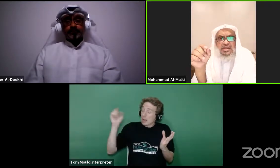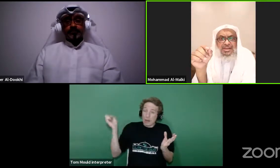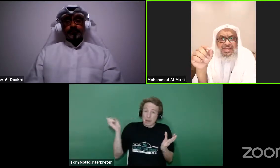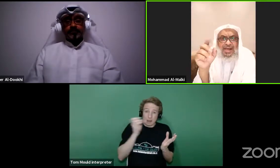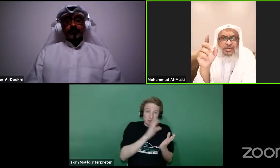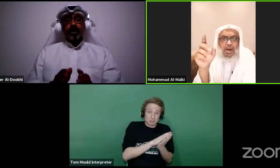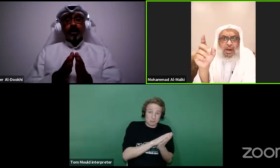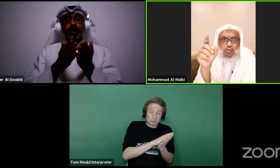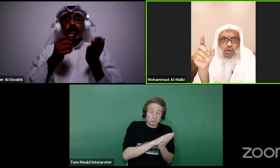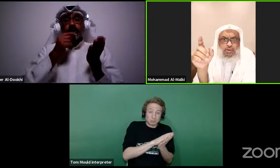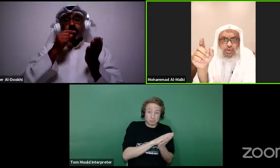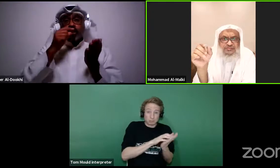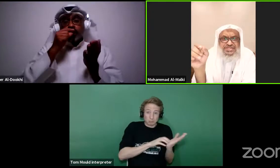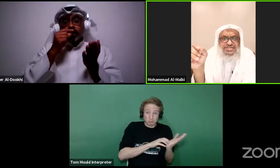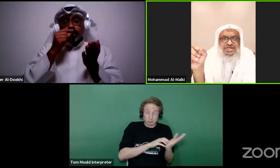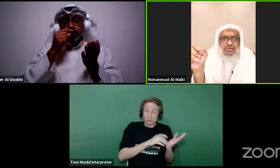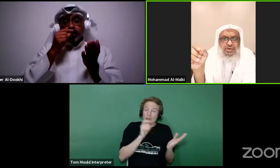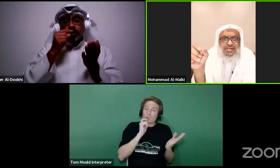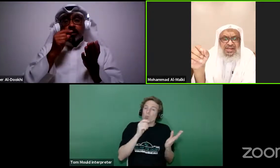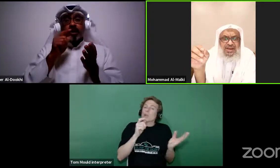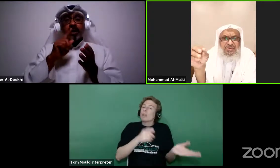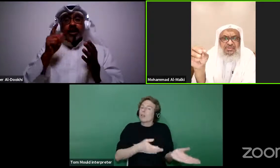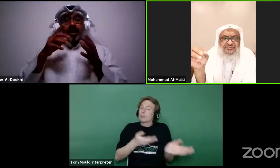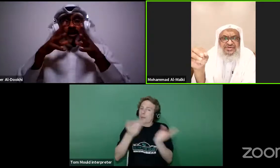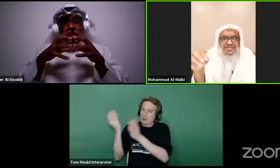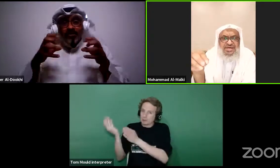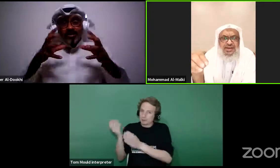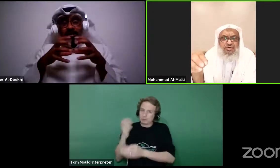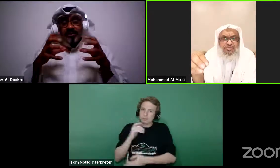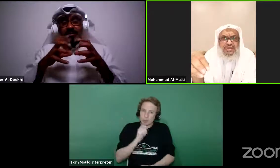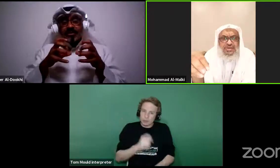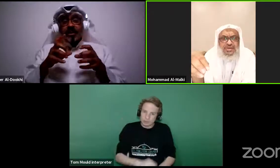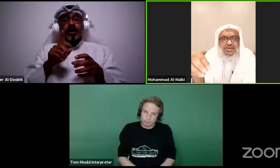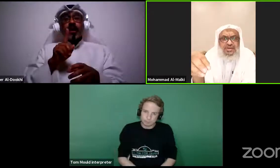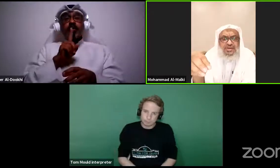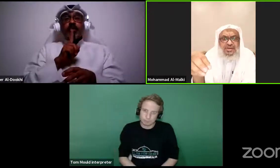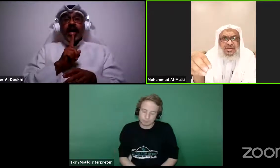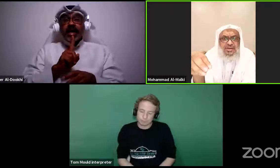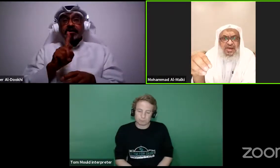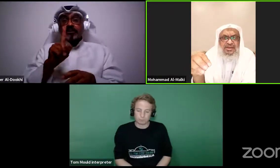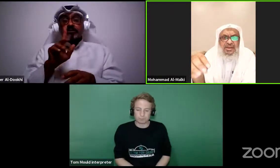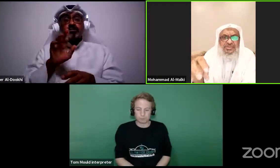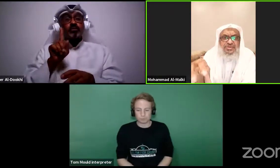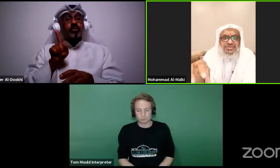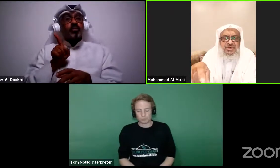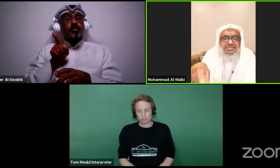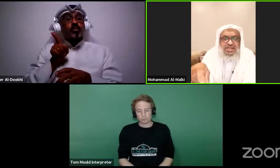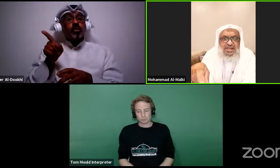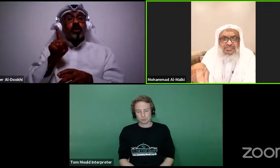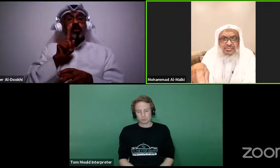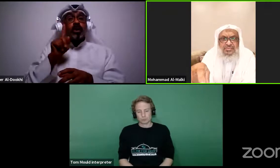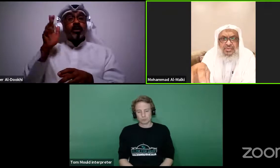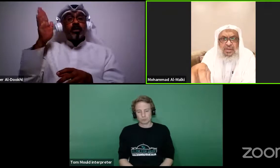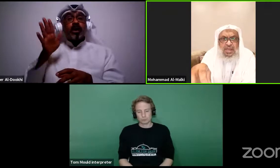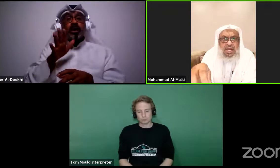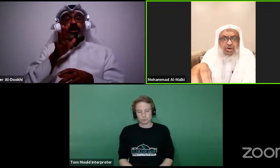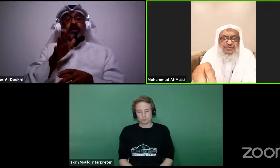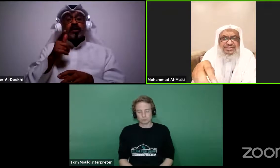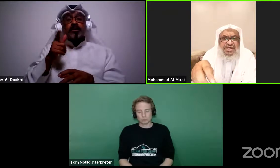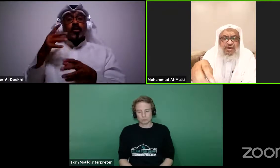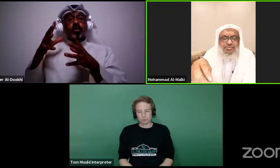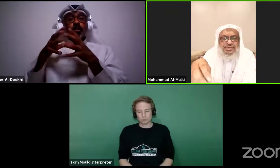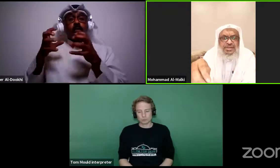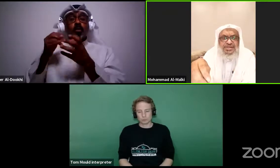والقرآن لا يؤول ويفسر إلا بما فسره به النبي صلى الله عليه وسلم